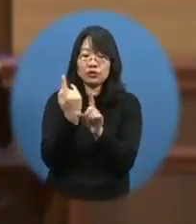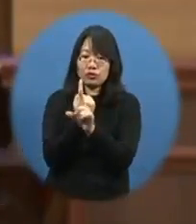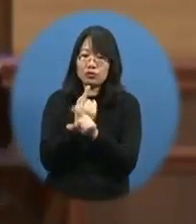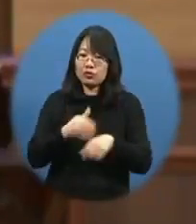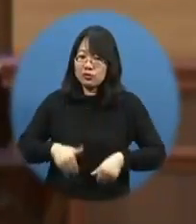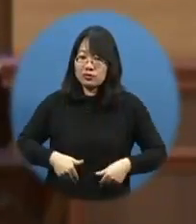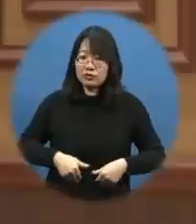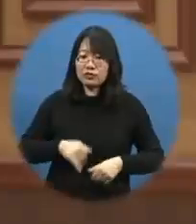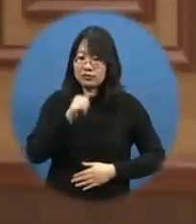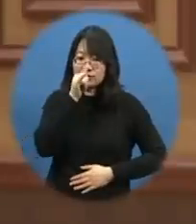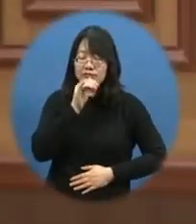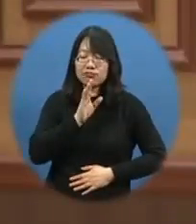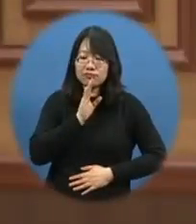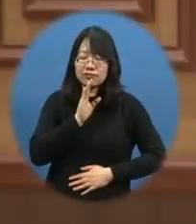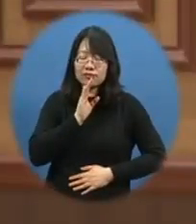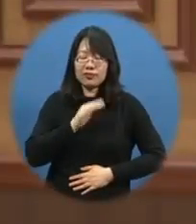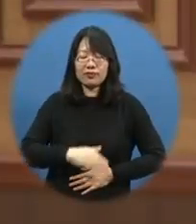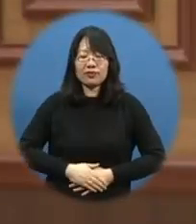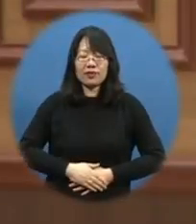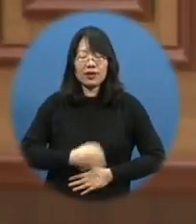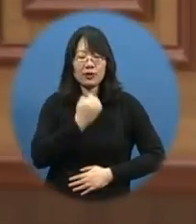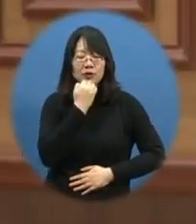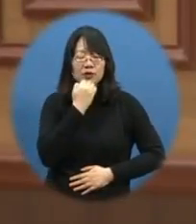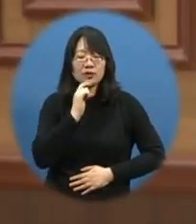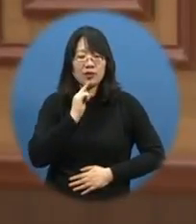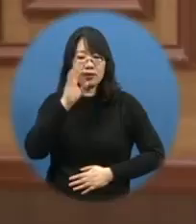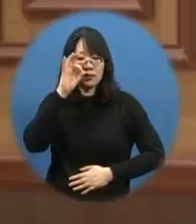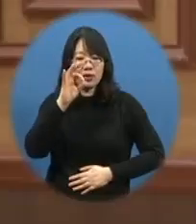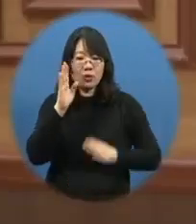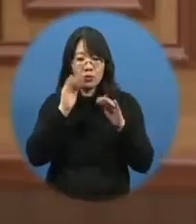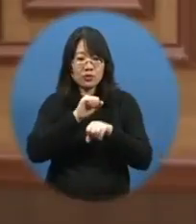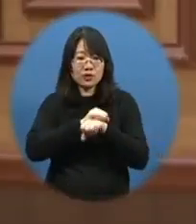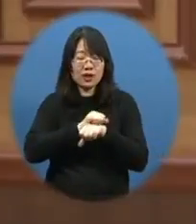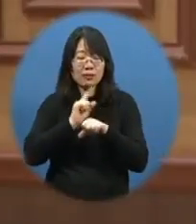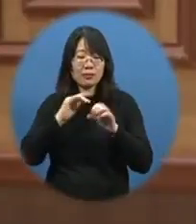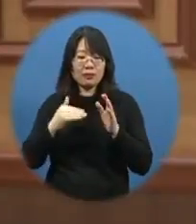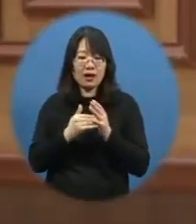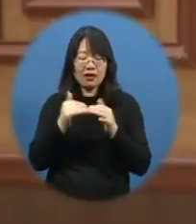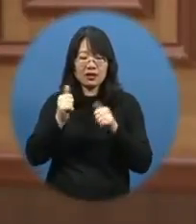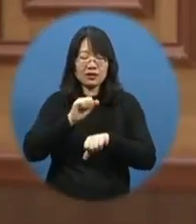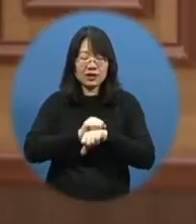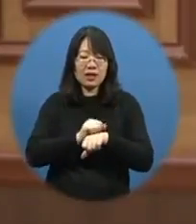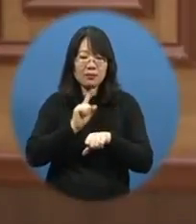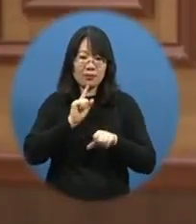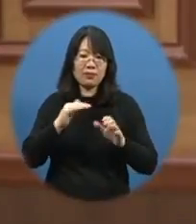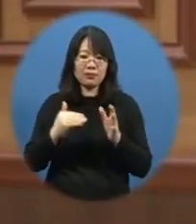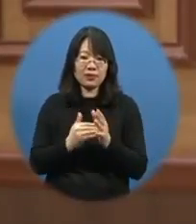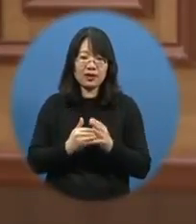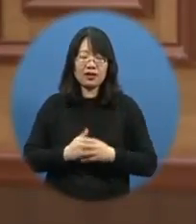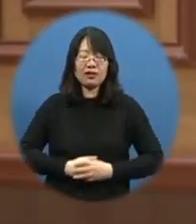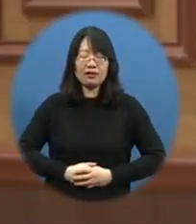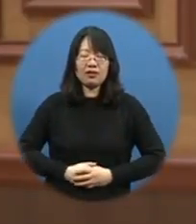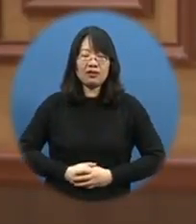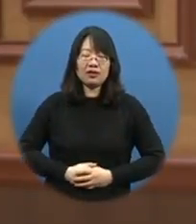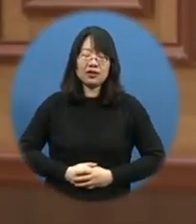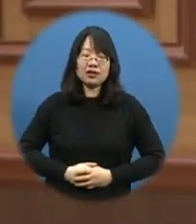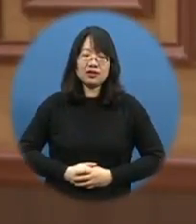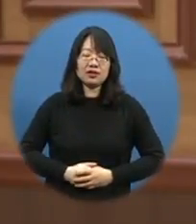필요하다. 그렇습니다. 이제 우스갯소리로 우리가 공부 잘한다, 네가 시험을 잘 봤다 하는 것은